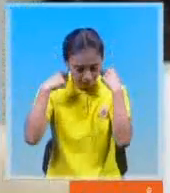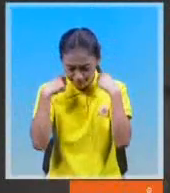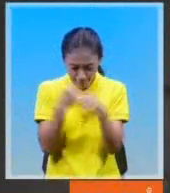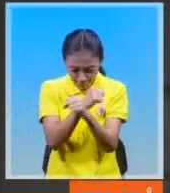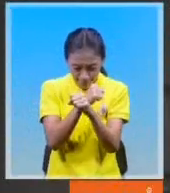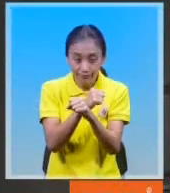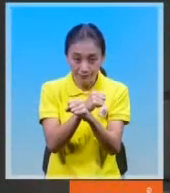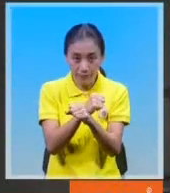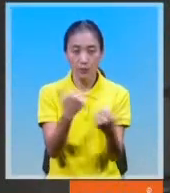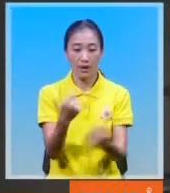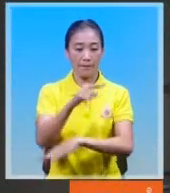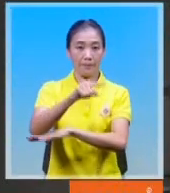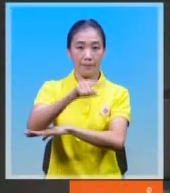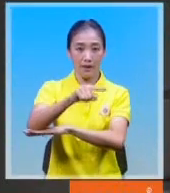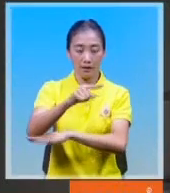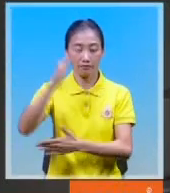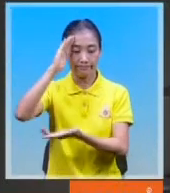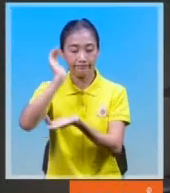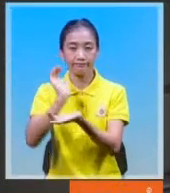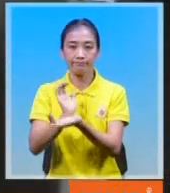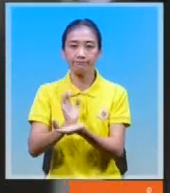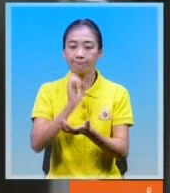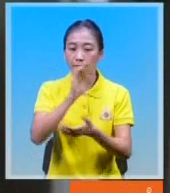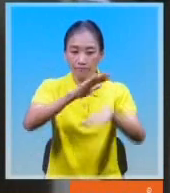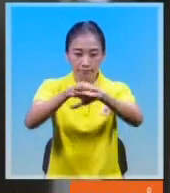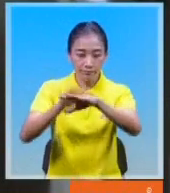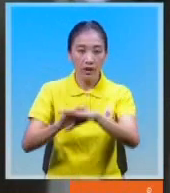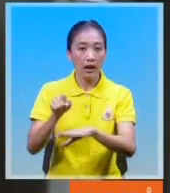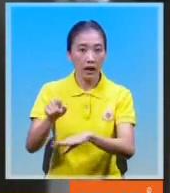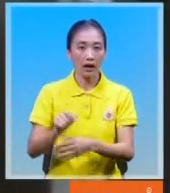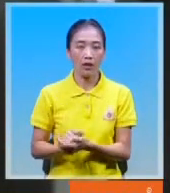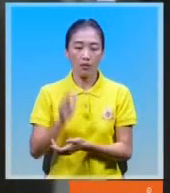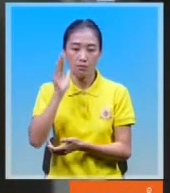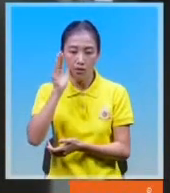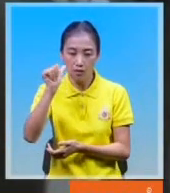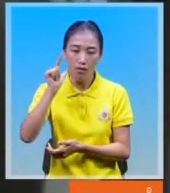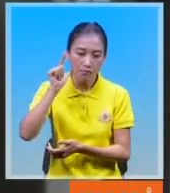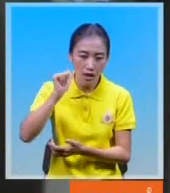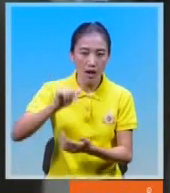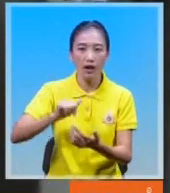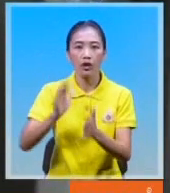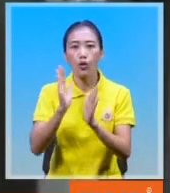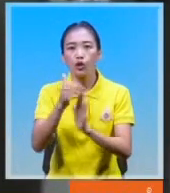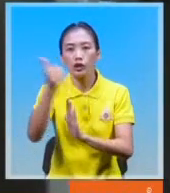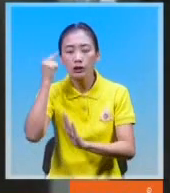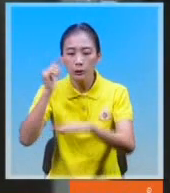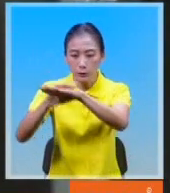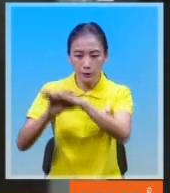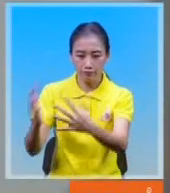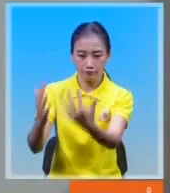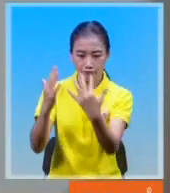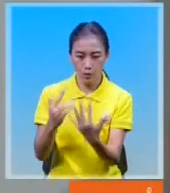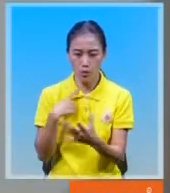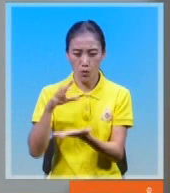วันนี้นะครับเจ้าหน้าที่ตำรวจได้เรียกผู้ปกครองแล้วก็เด็กให้ปากคำเพิ่มเติมเกี่ยวกับคดีน้องชายแดนซึ่งพนักงานสอบสวน